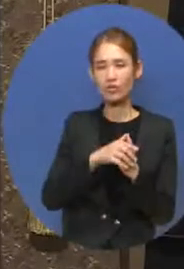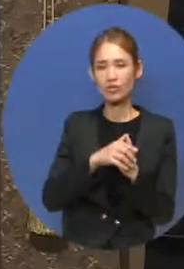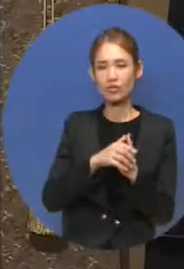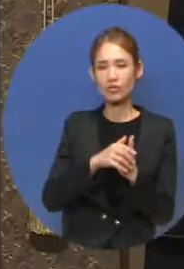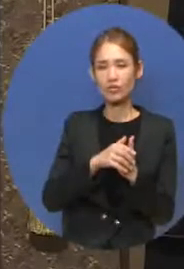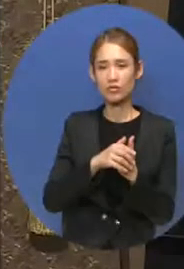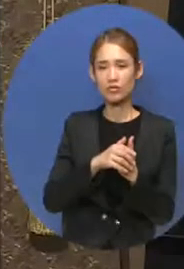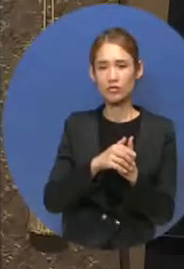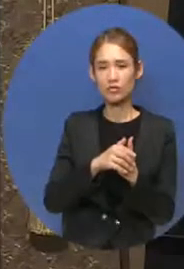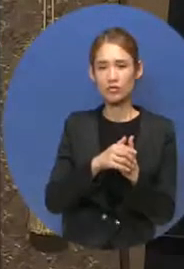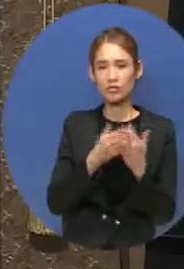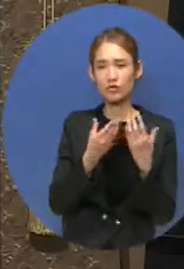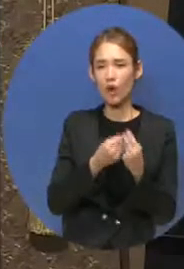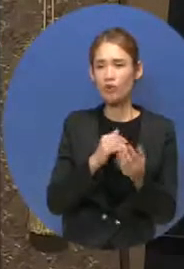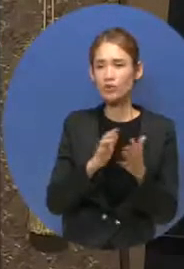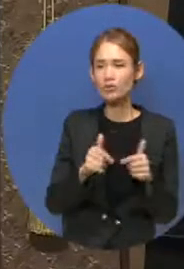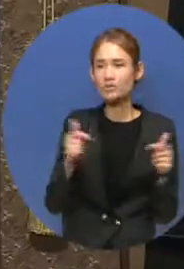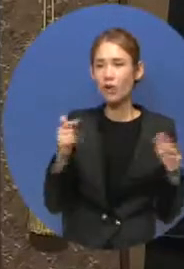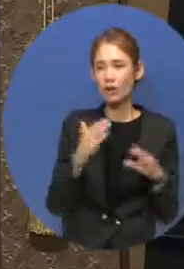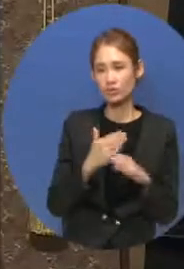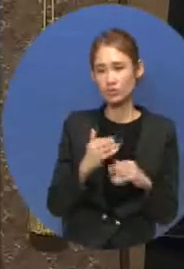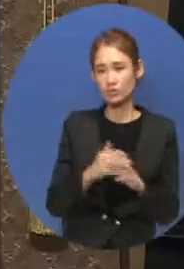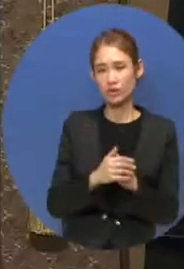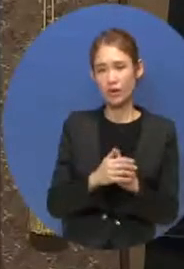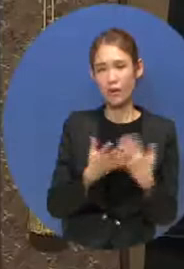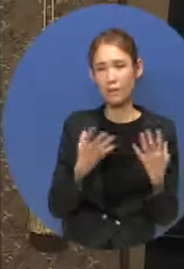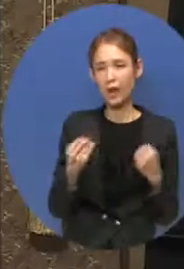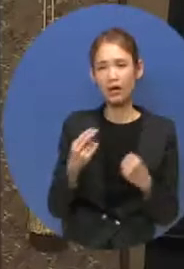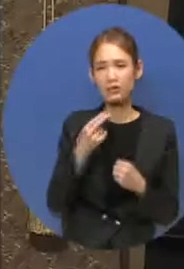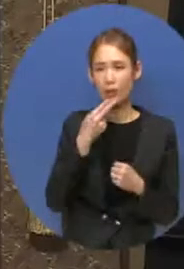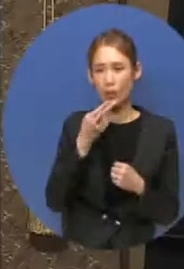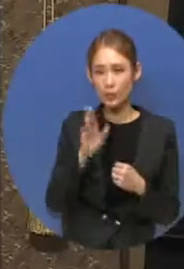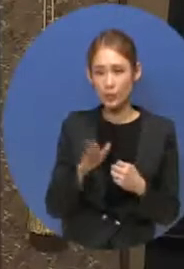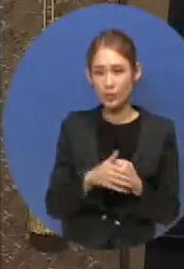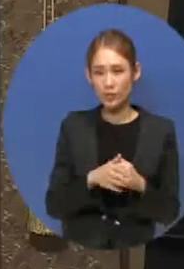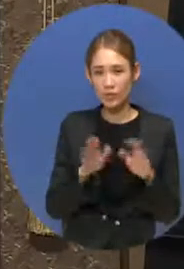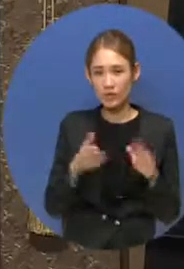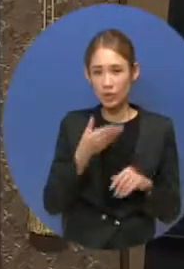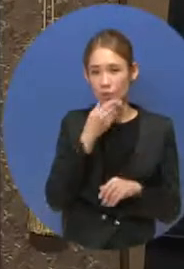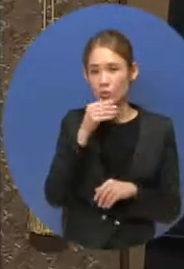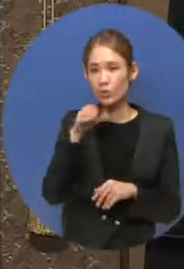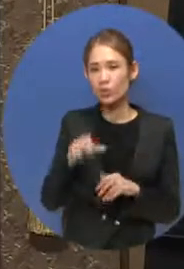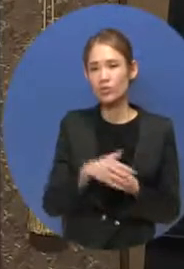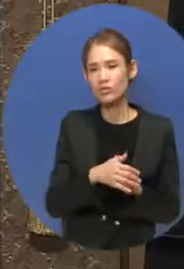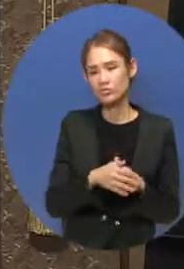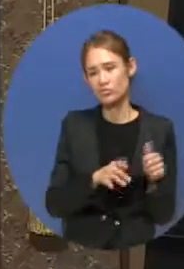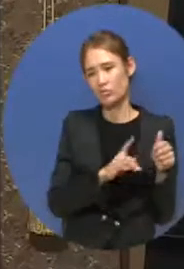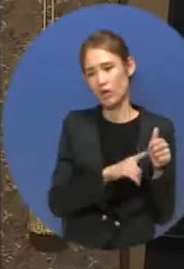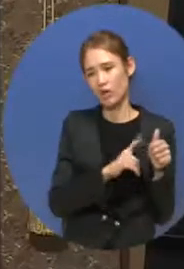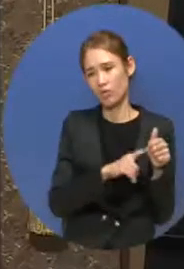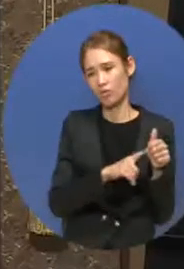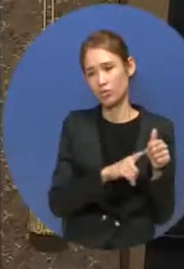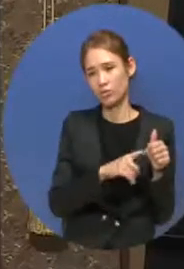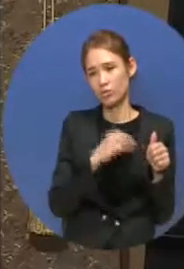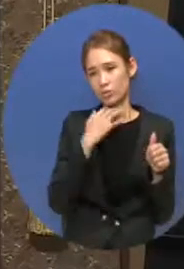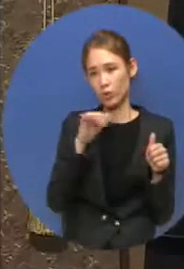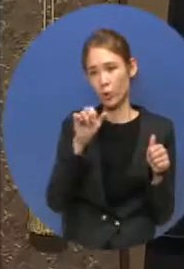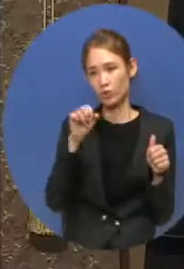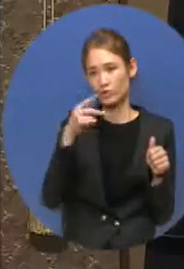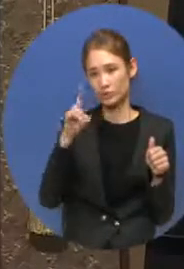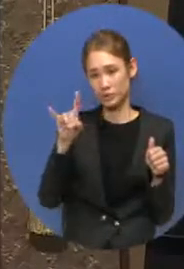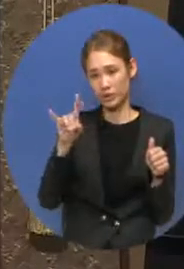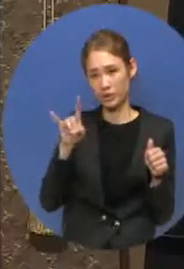경우가 있습니다. 아주 뭐 많지는 않지만 현재 저희 복지관에도 지금 남성 한 분이